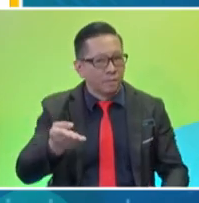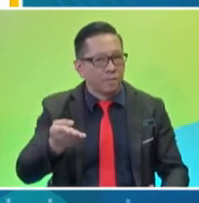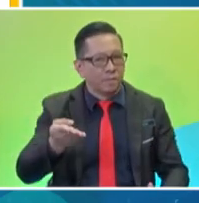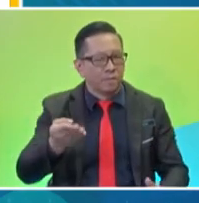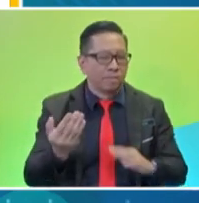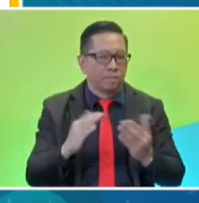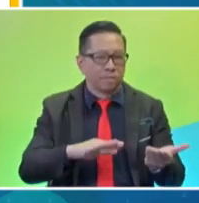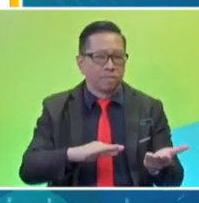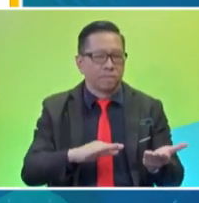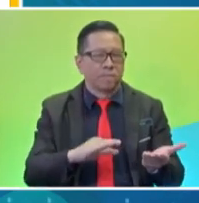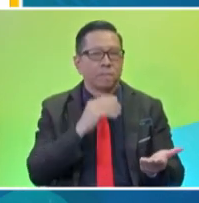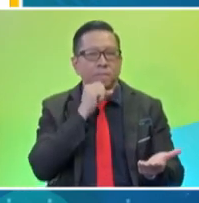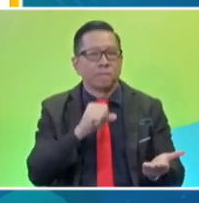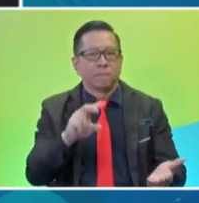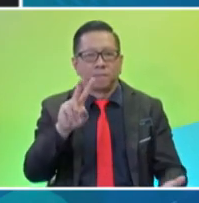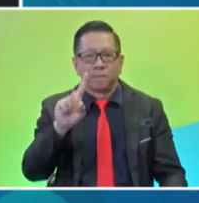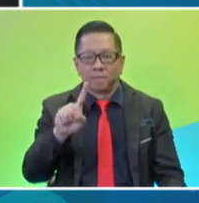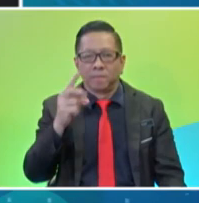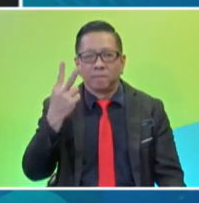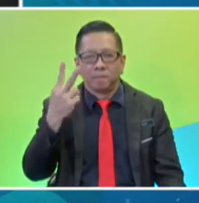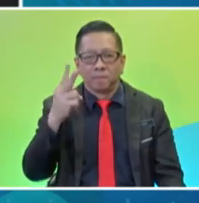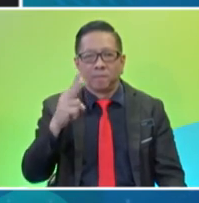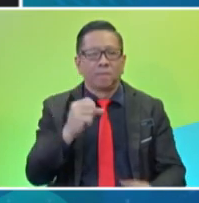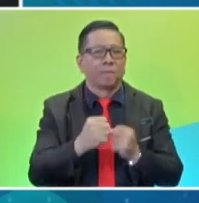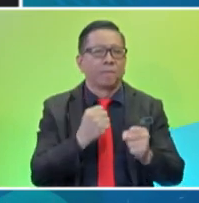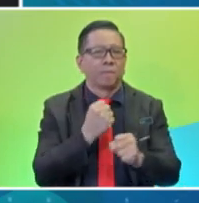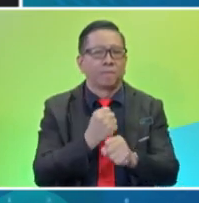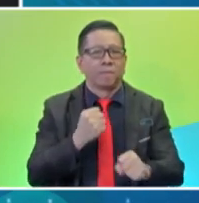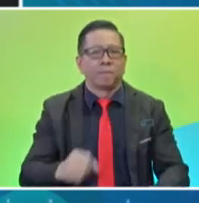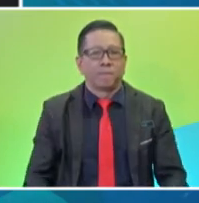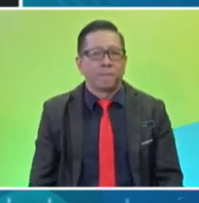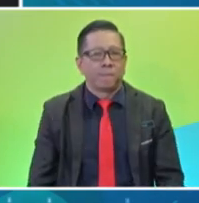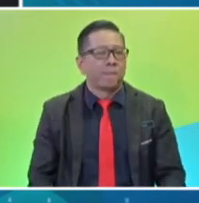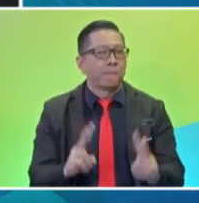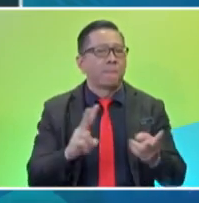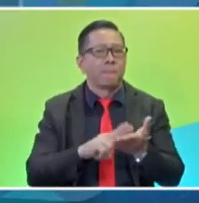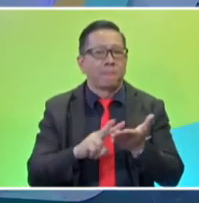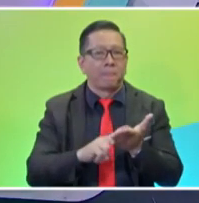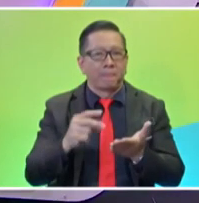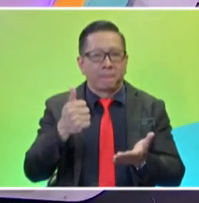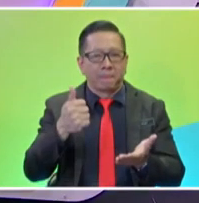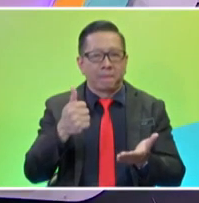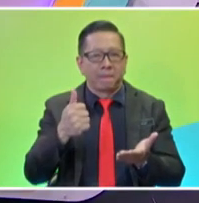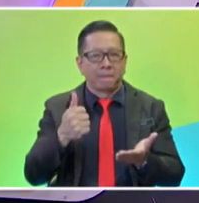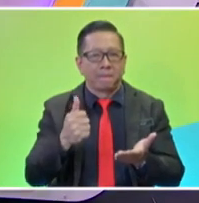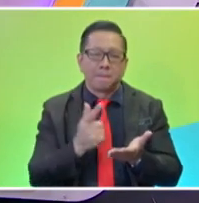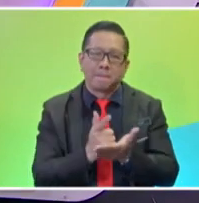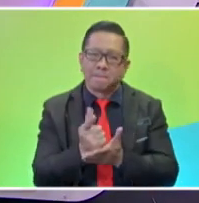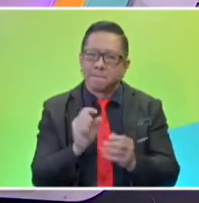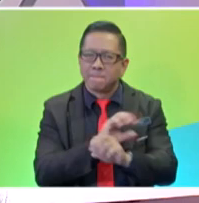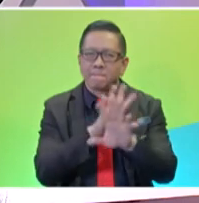122 tahun Baiklah terima kasih semuanya bacaan yang bagus bacaannya lancar